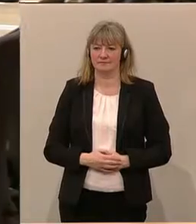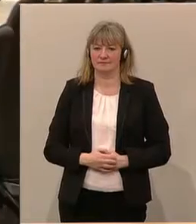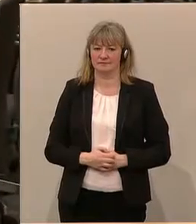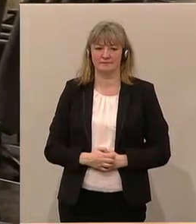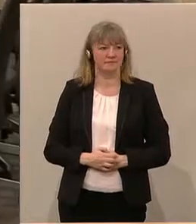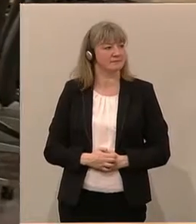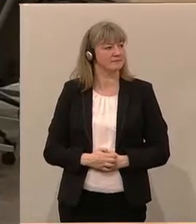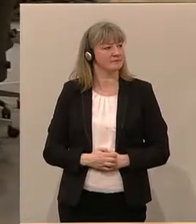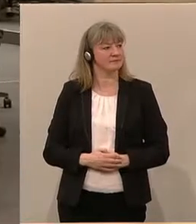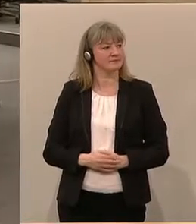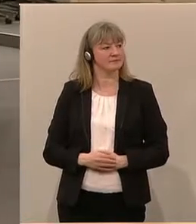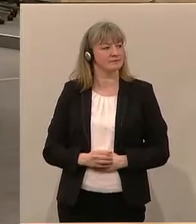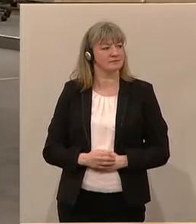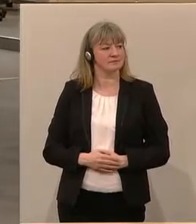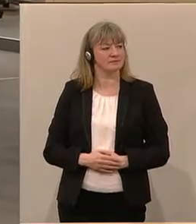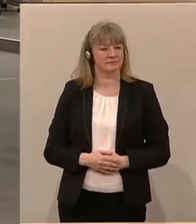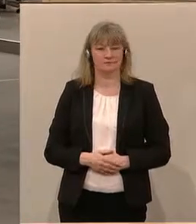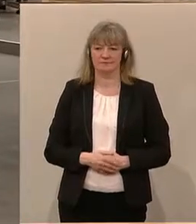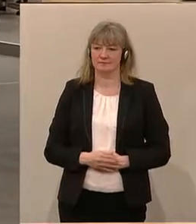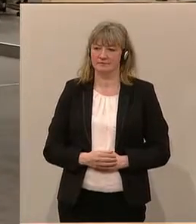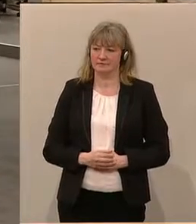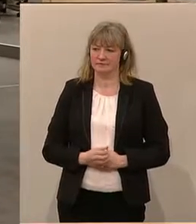Cornelia Ecker von der SPÖ ist als Nächste an der Reihe.